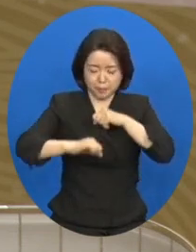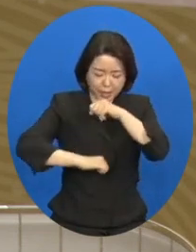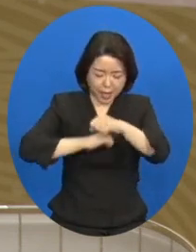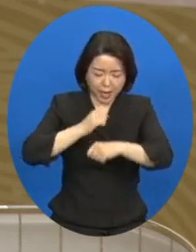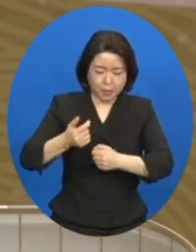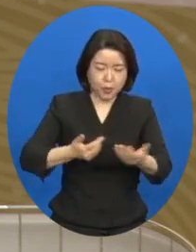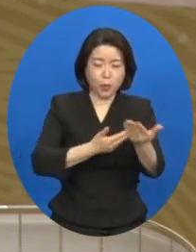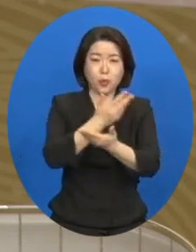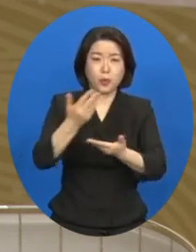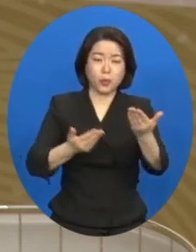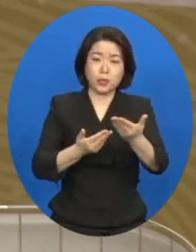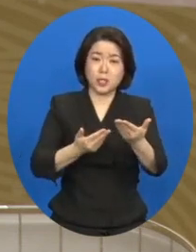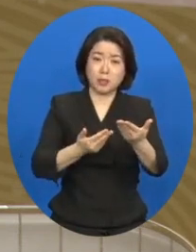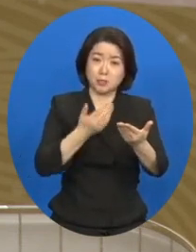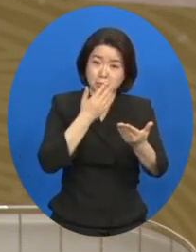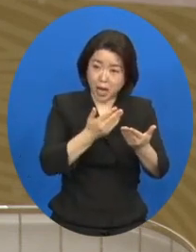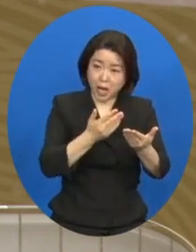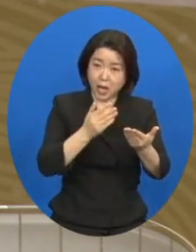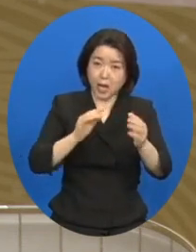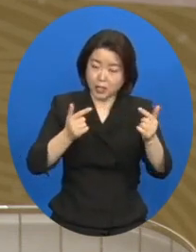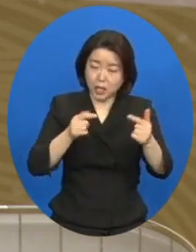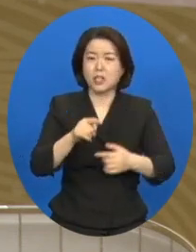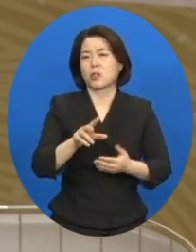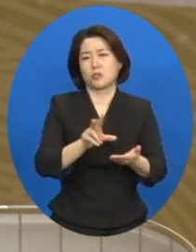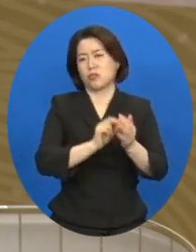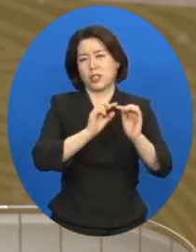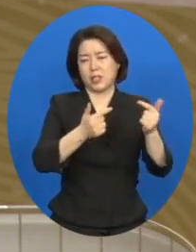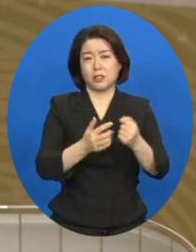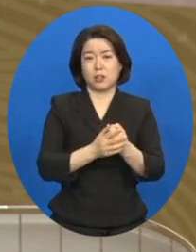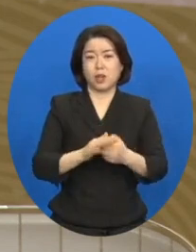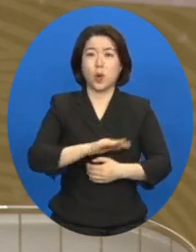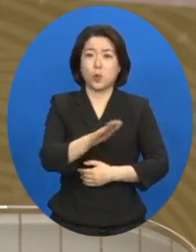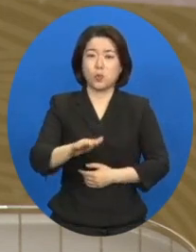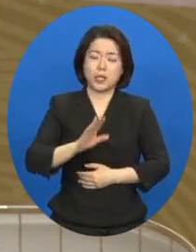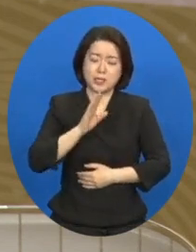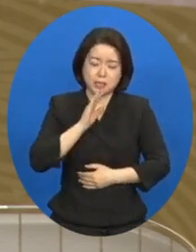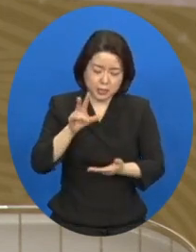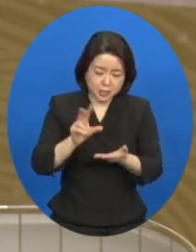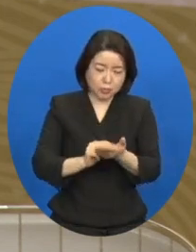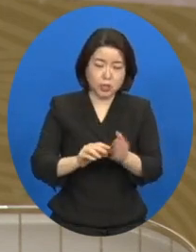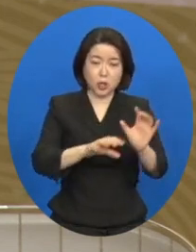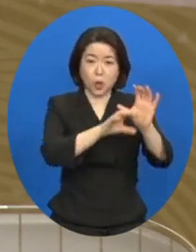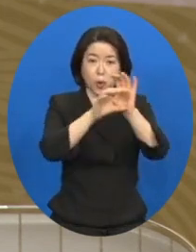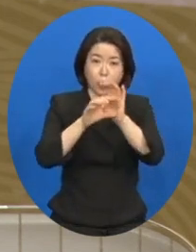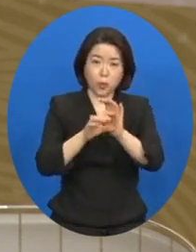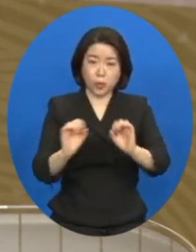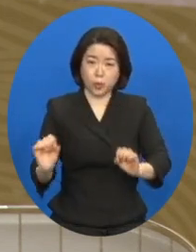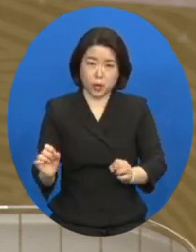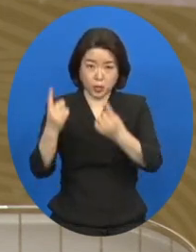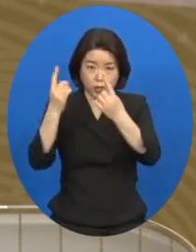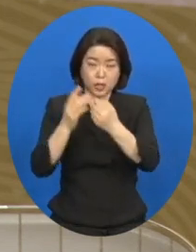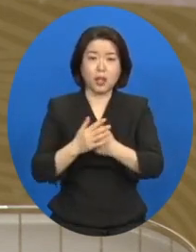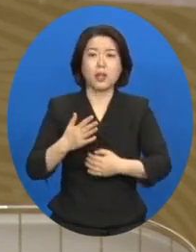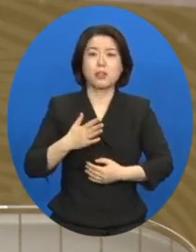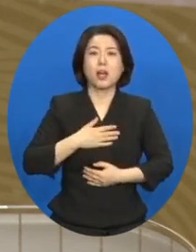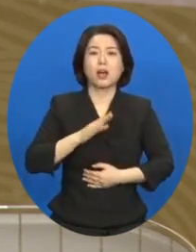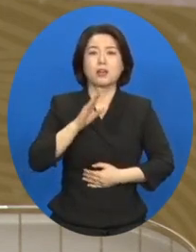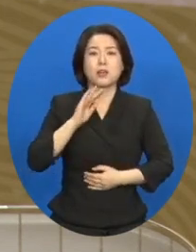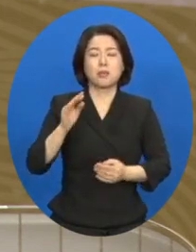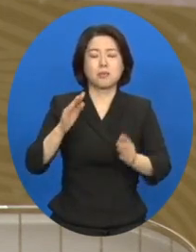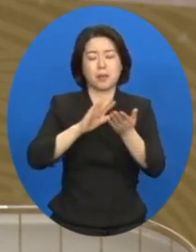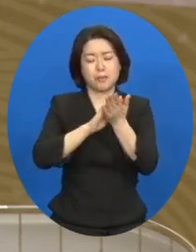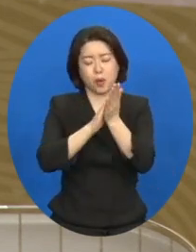있느냐 아니냐도 아니에요. 우리의 진짜 문제는 코로나19로 인해서 우리가 정말